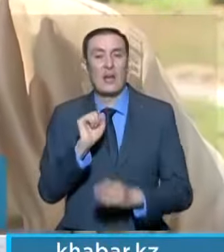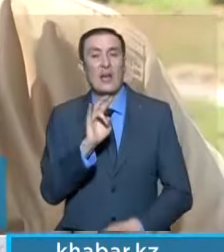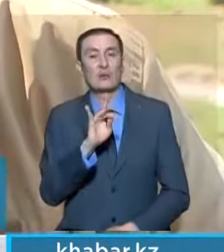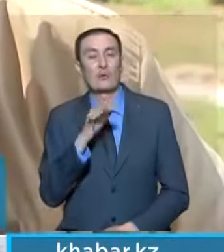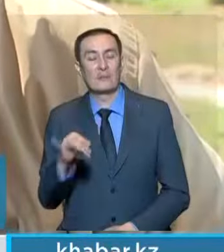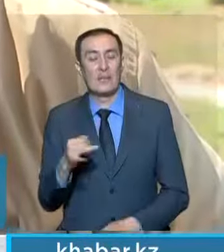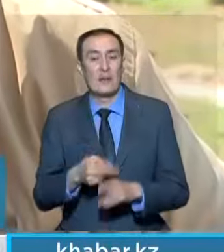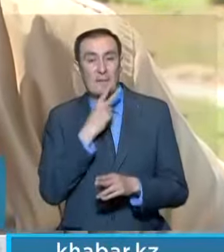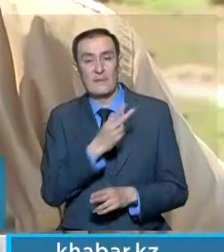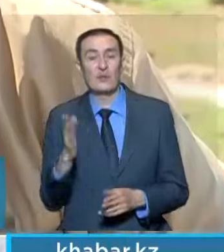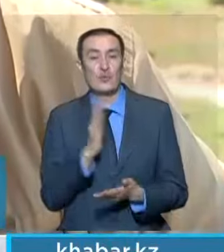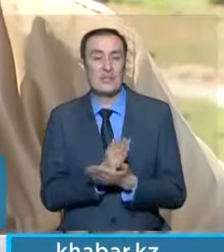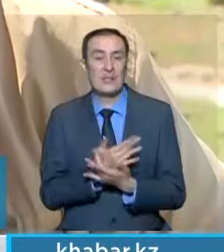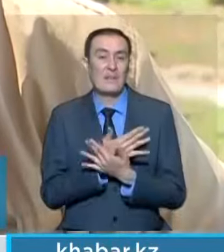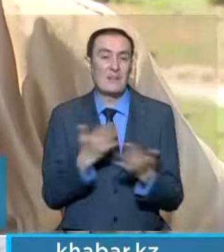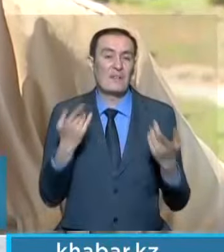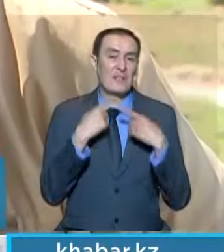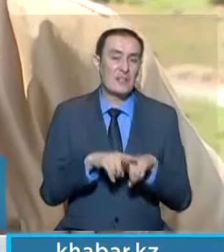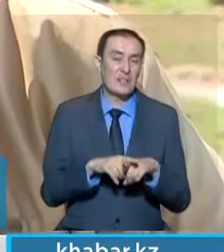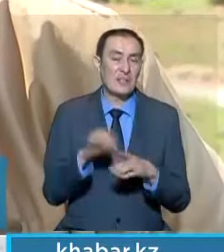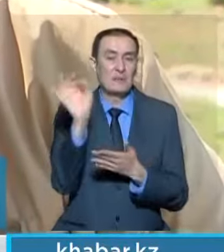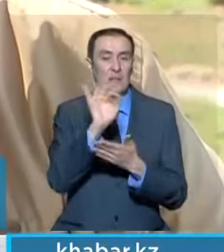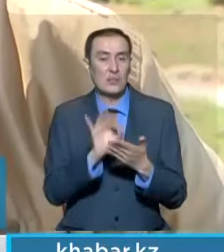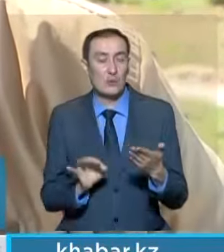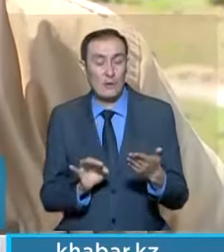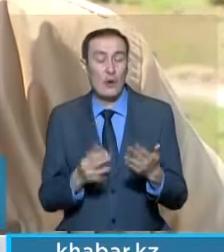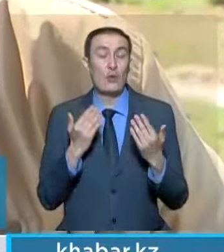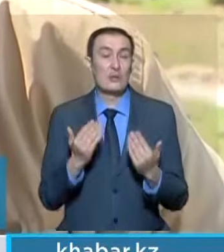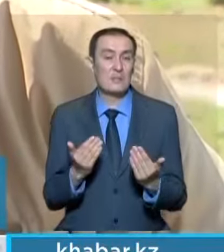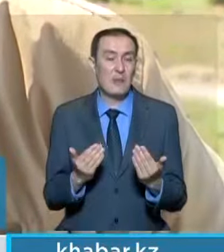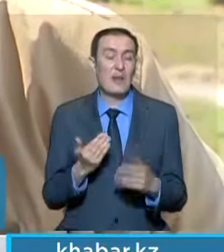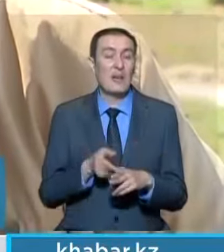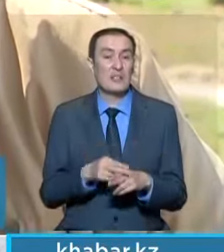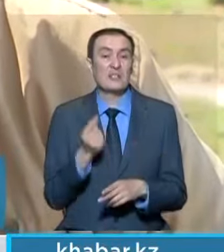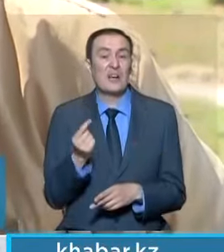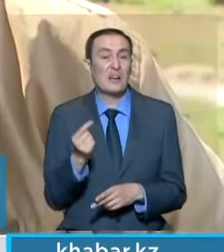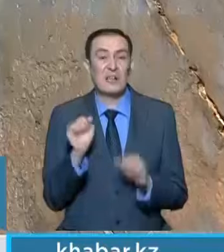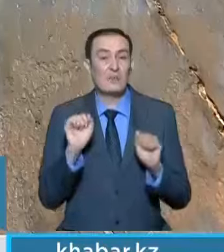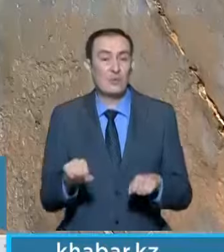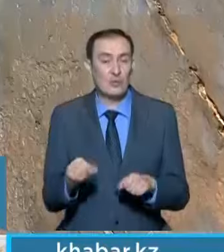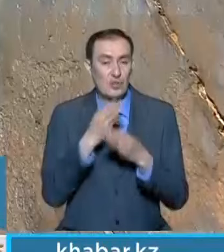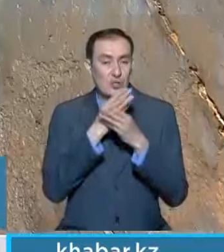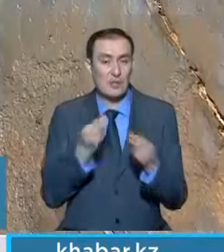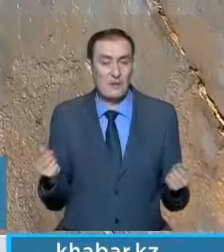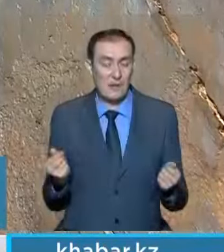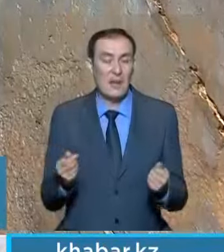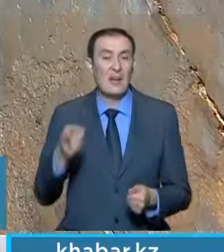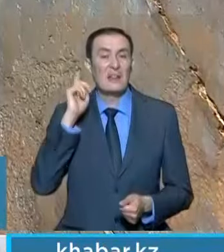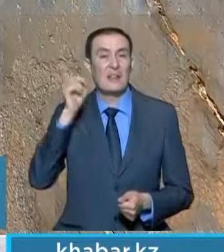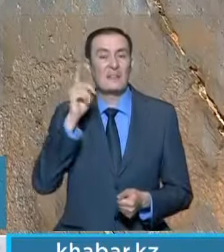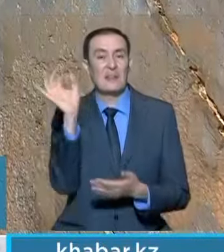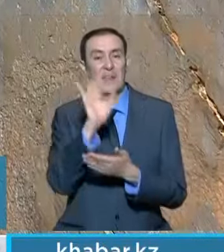андроновская. Отслеживается несколько видов техники нанесения рисунков, но сейчас они на грани исчезновения. Древние